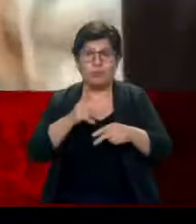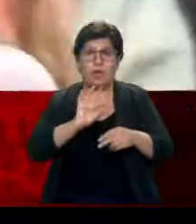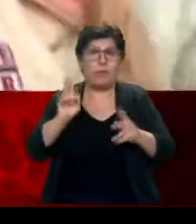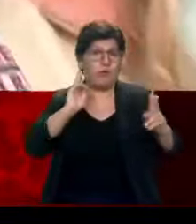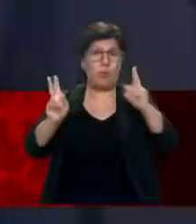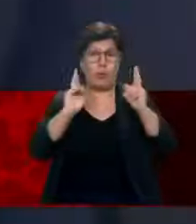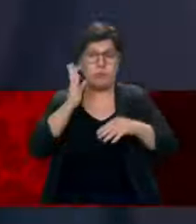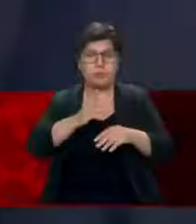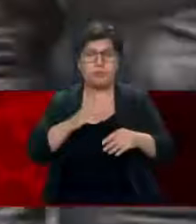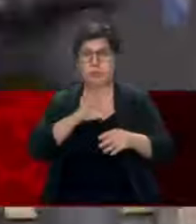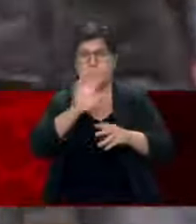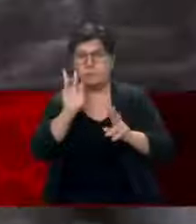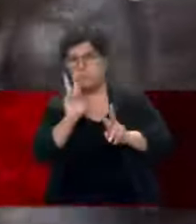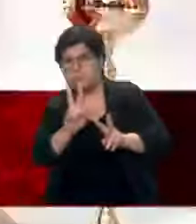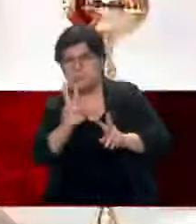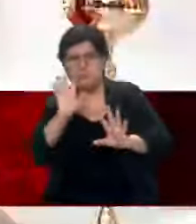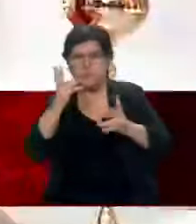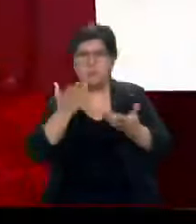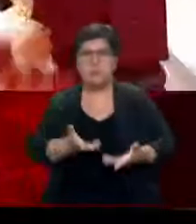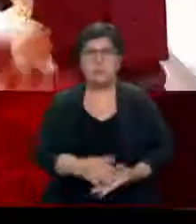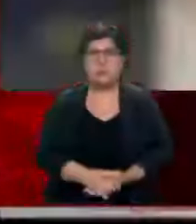kararına itiraz etti.